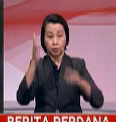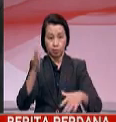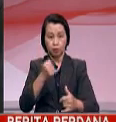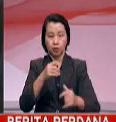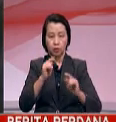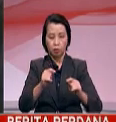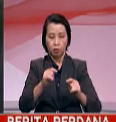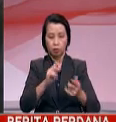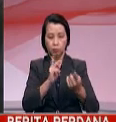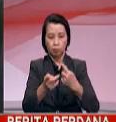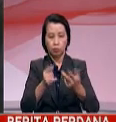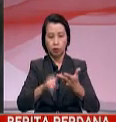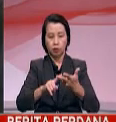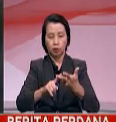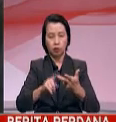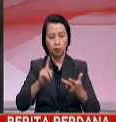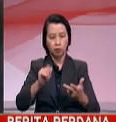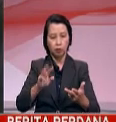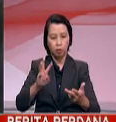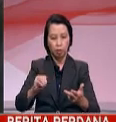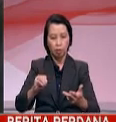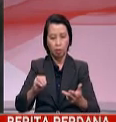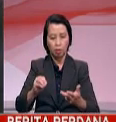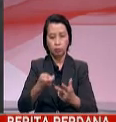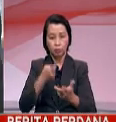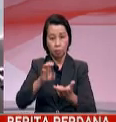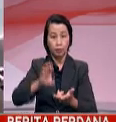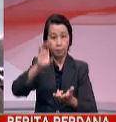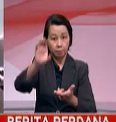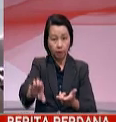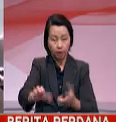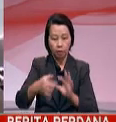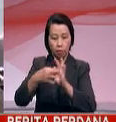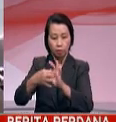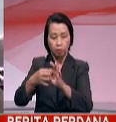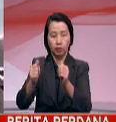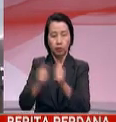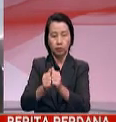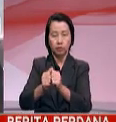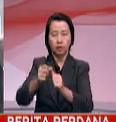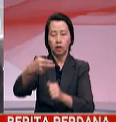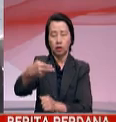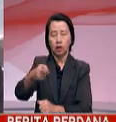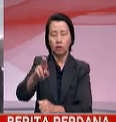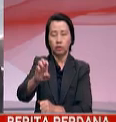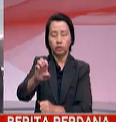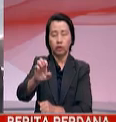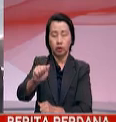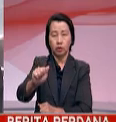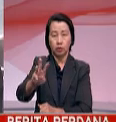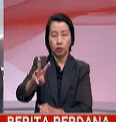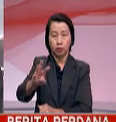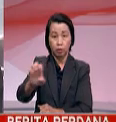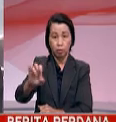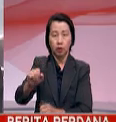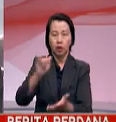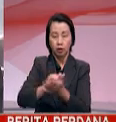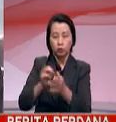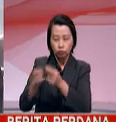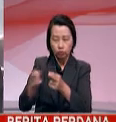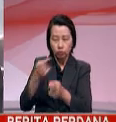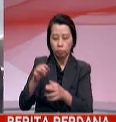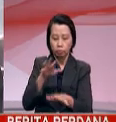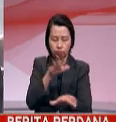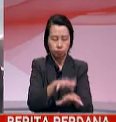kita katakan, satu-satu lagi TM ni maknanya dari segi pelaburan, kerjasama kita dengan Huawei ni maknanya antara usaha kita untuk